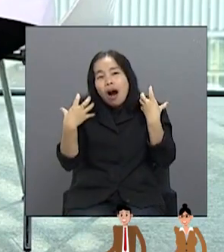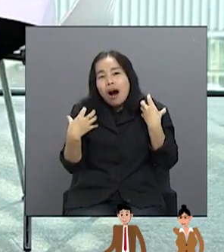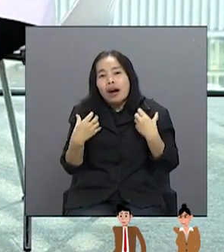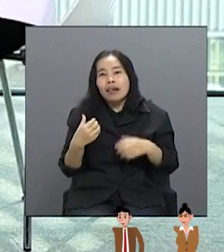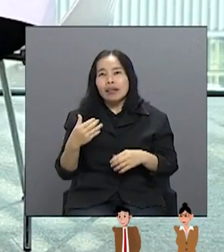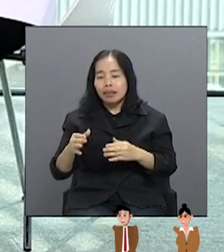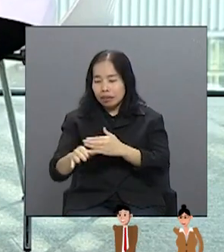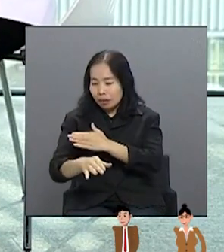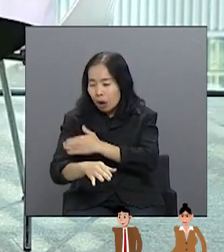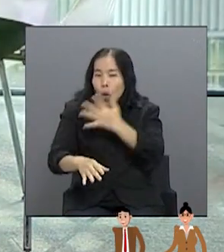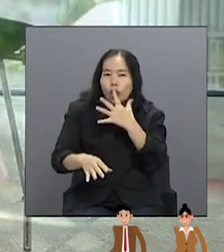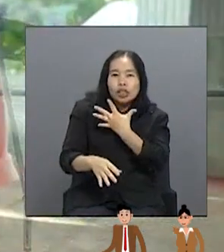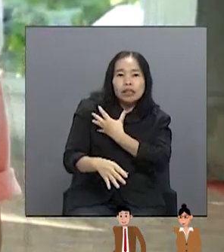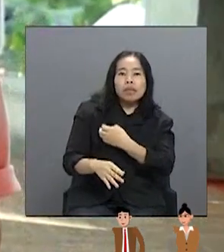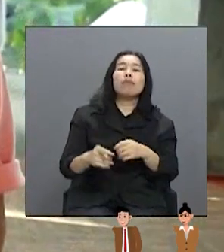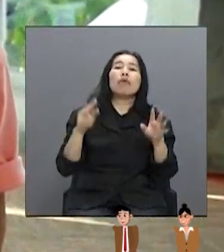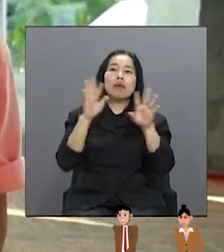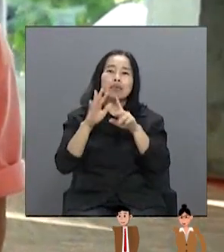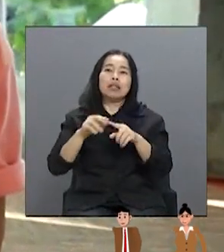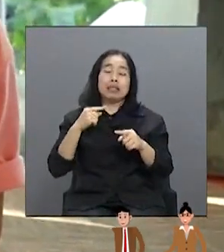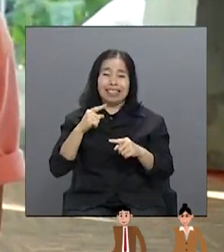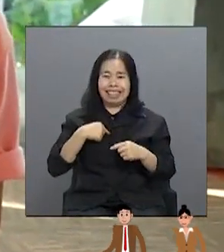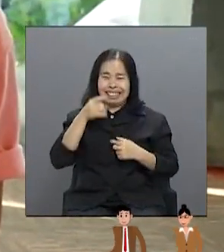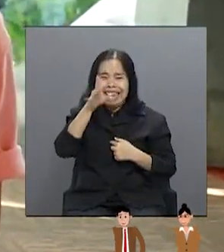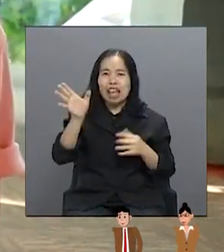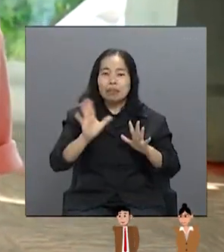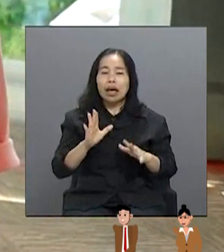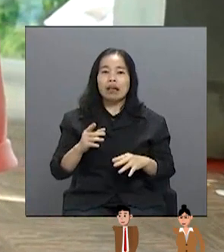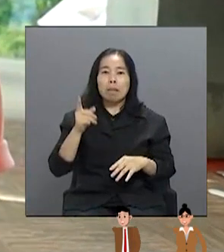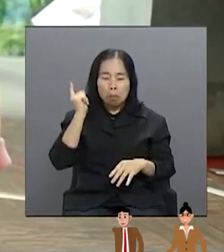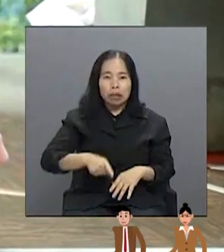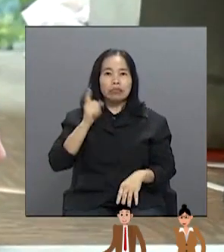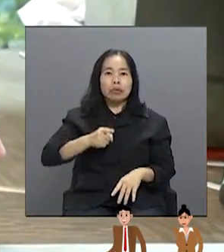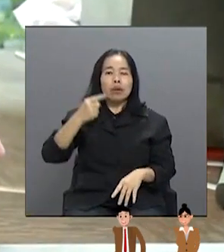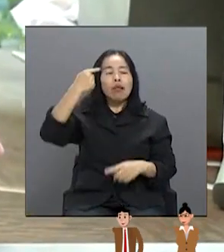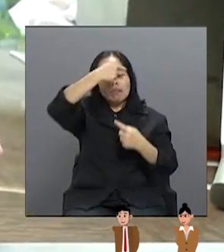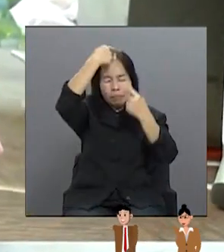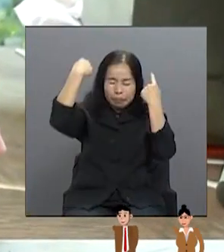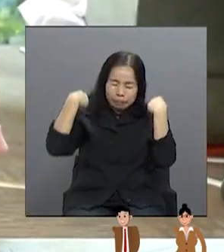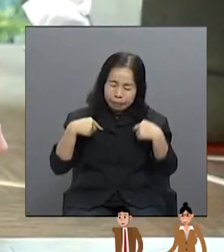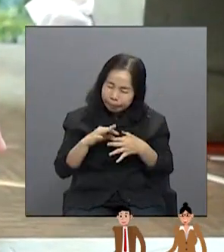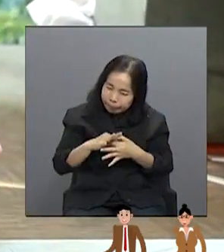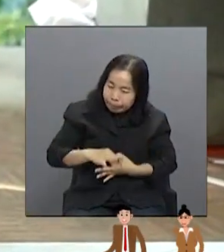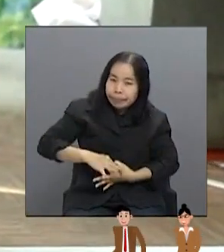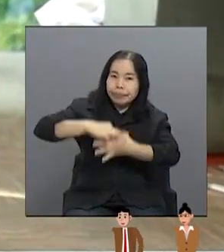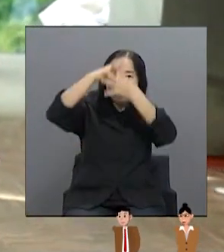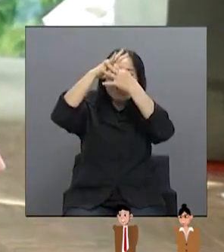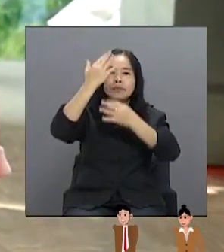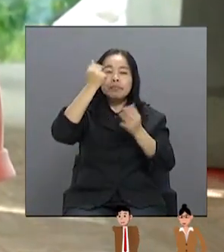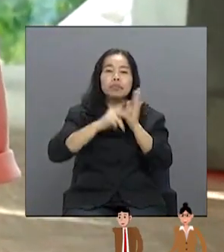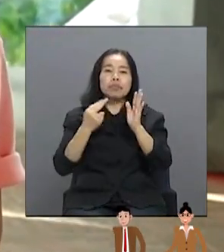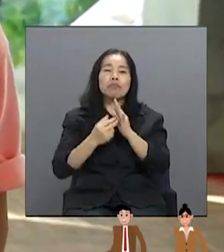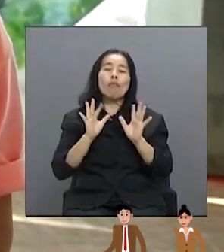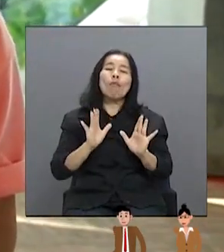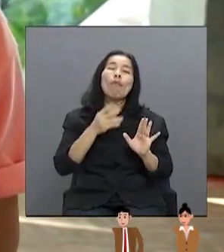จะสะดุ้งเหมือนเจ็บคือเขาไม่ได้แกล้ง แต่ว่าเขาเหมือนระบบประสาทเขาเปลี่ยนแปลงจนทำให้รุนแรง